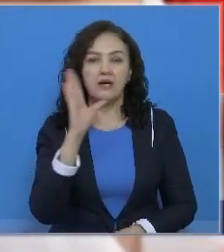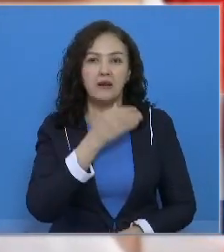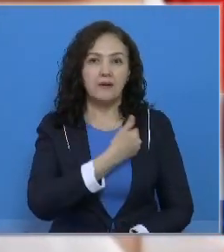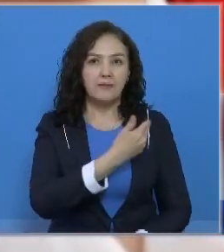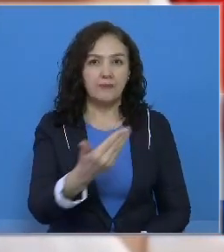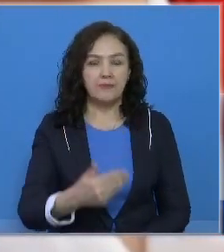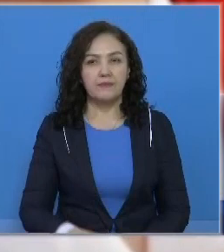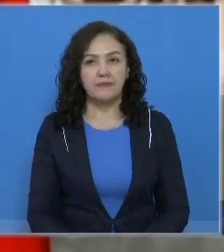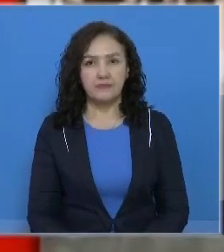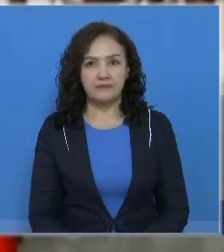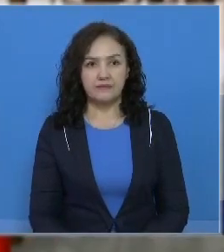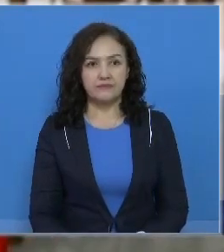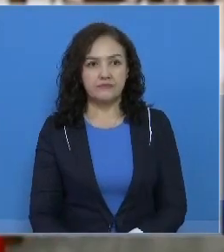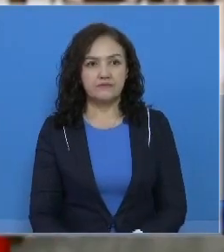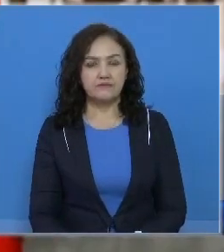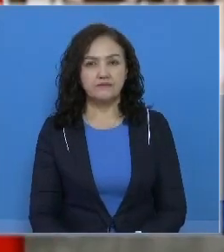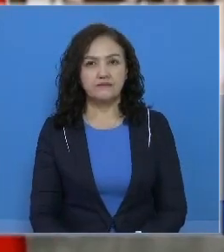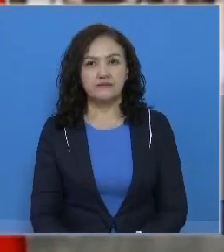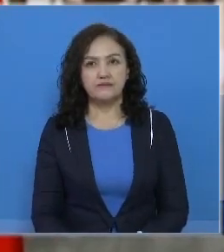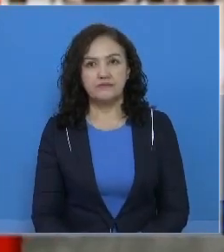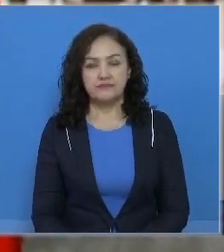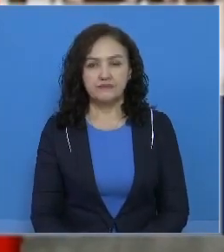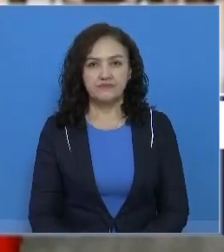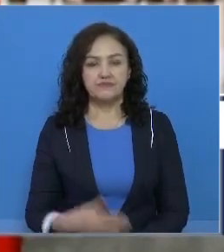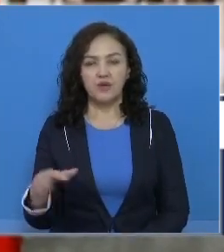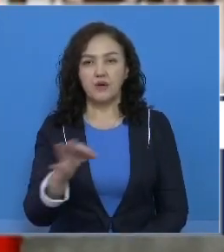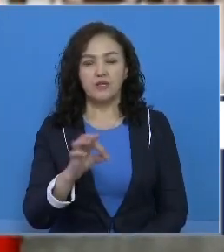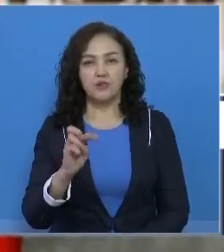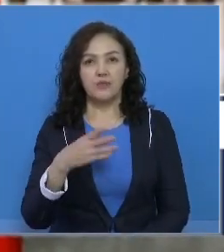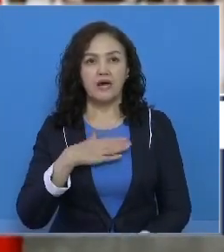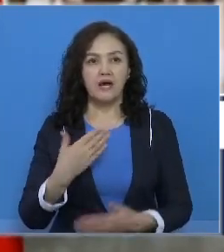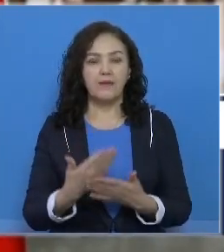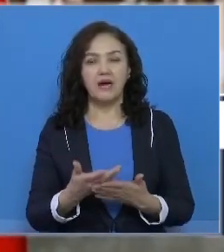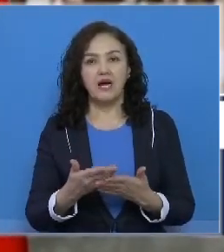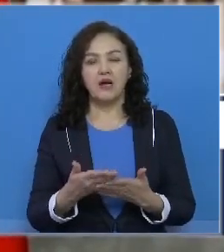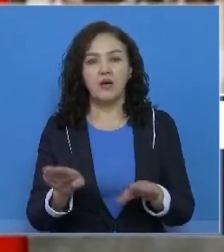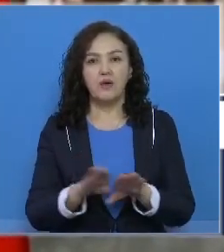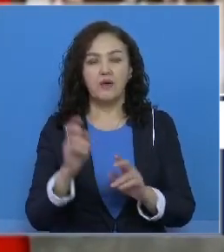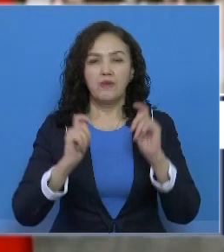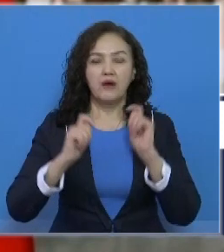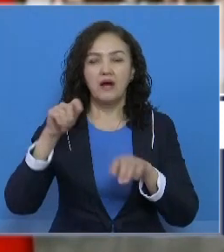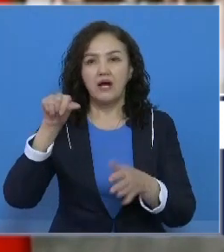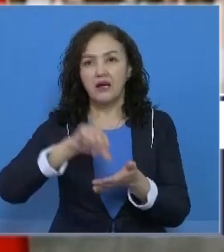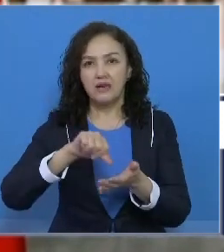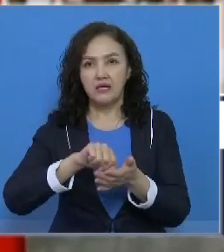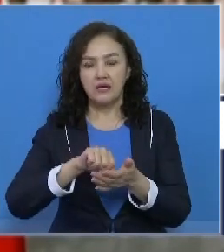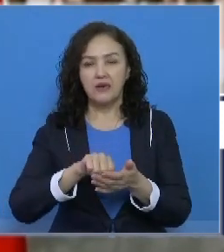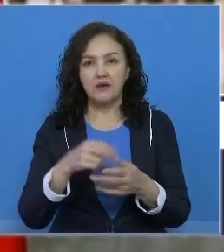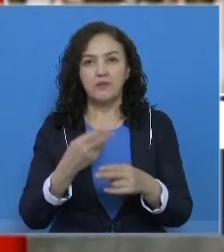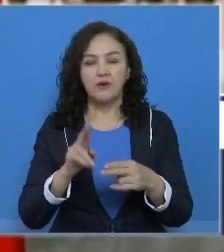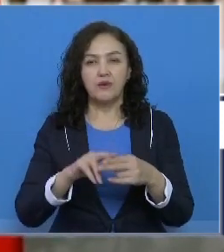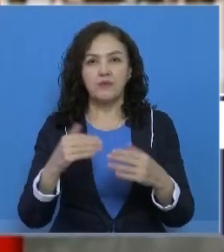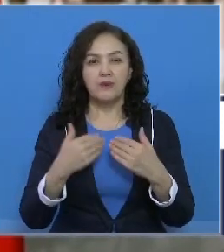тіледі. Мен Темір ауданының Тасқопа округінен арнайы осы форумға қатысып отырмын. Бұл форум